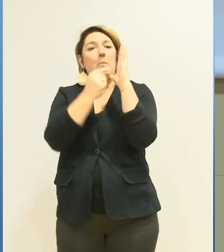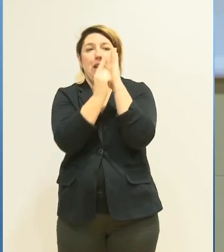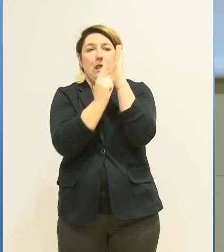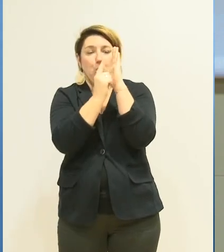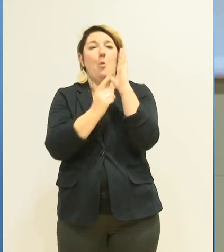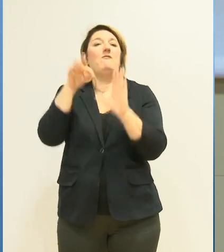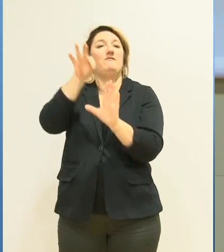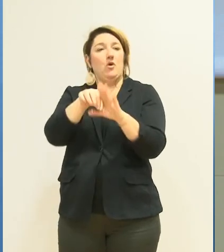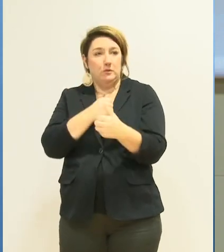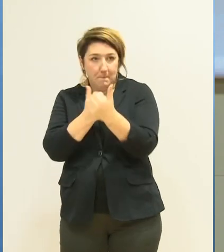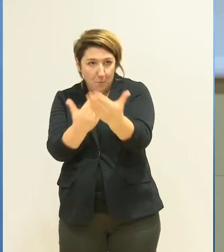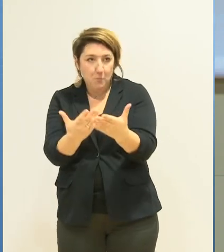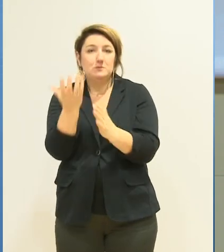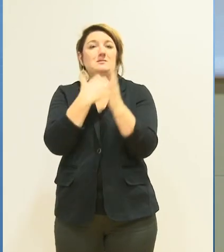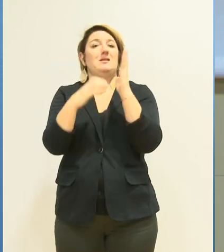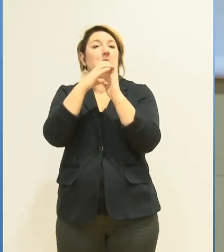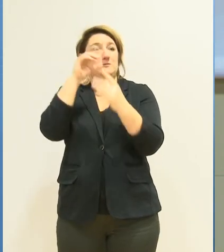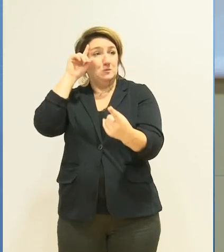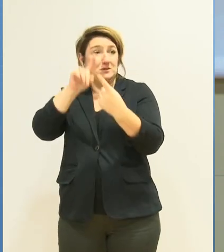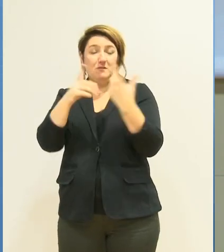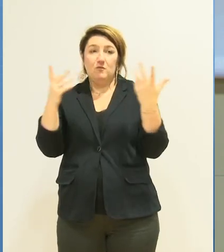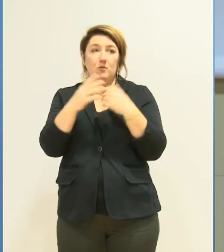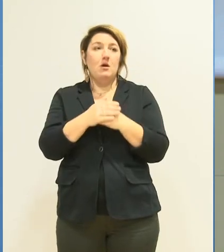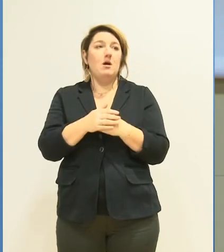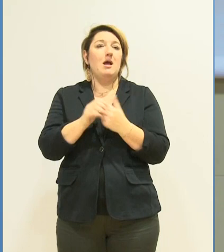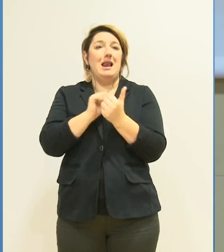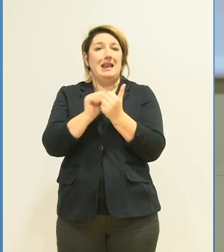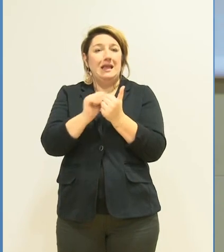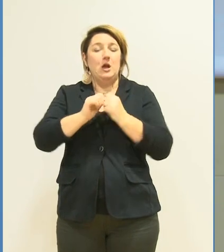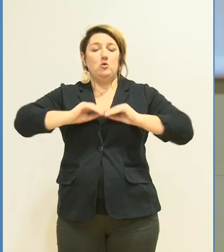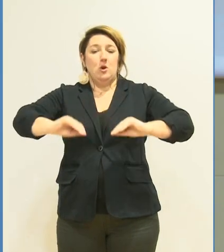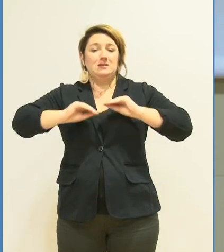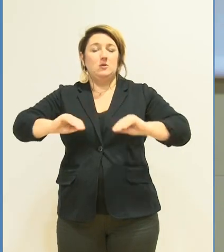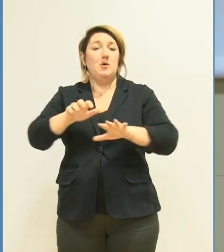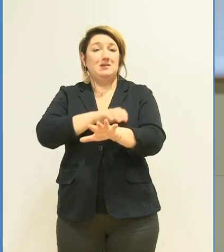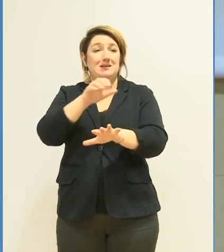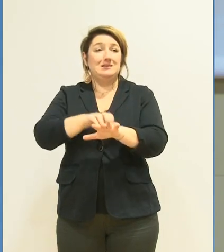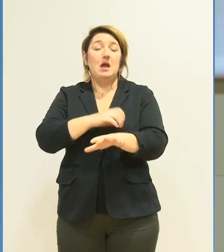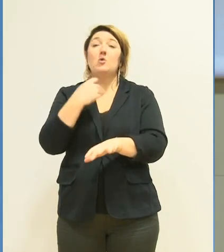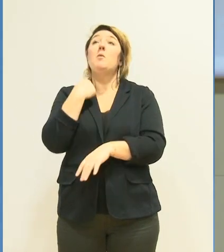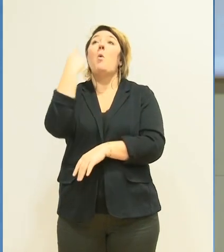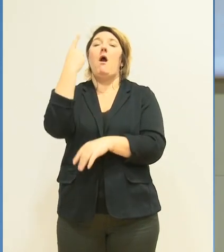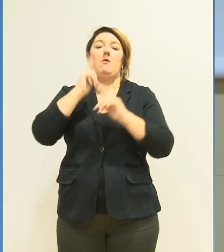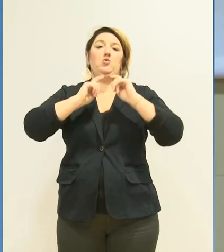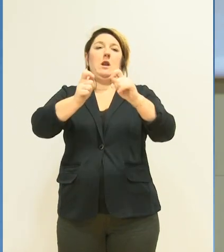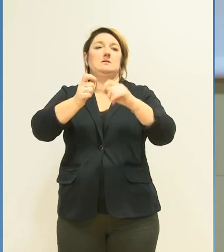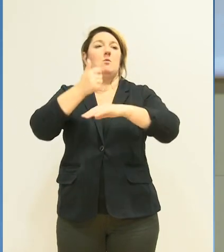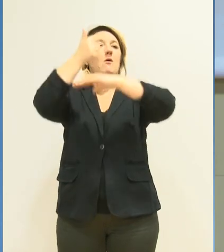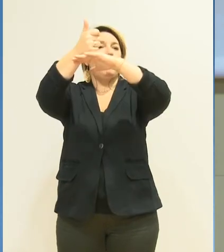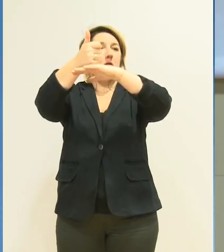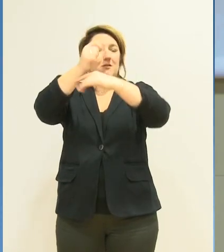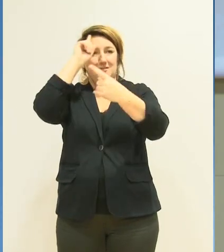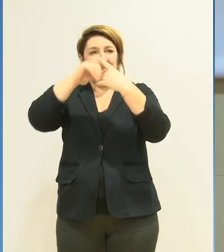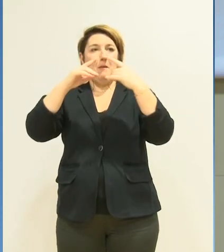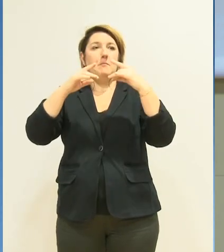donc très délibération a pour but de désigner la ligue l'enseignement de l'isère premières du classement de l'appel à projets graines de projet pour le pavillon